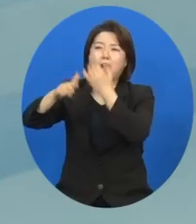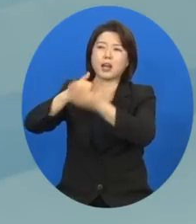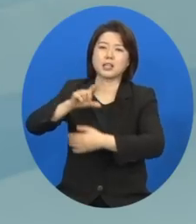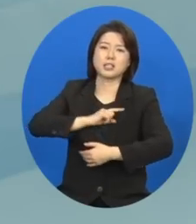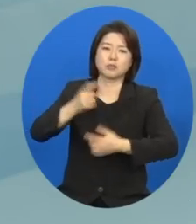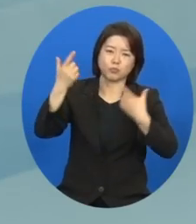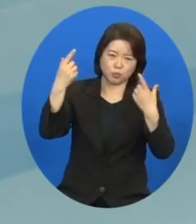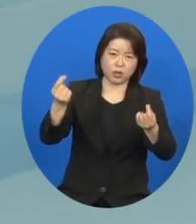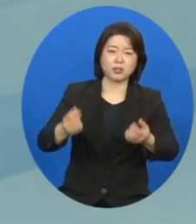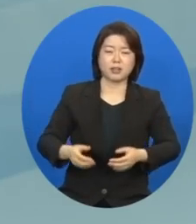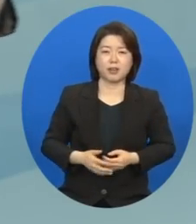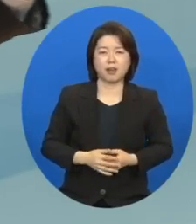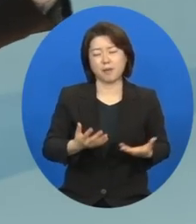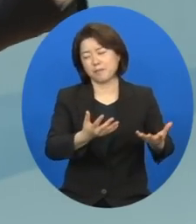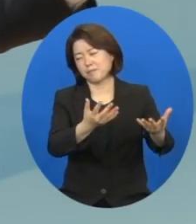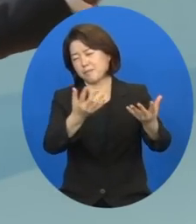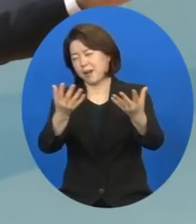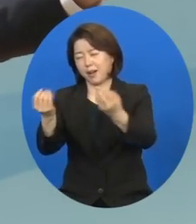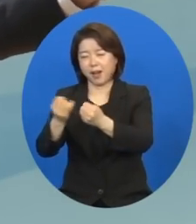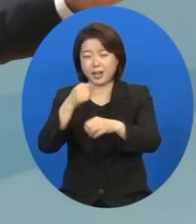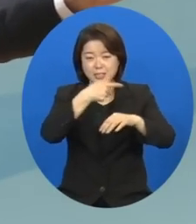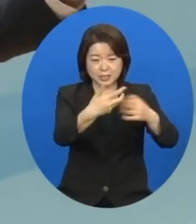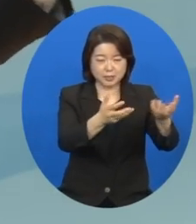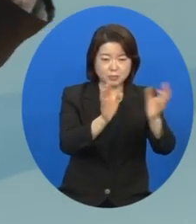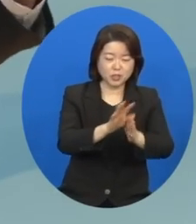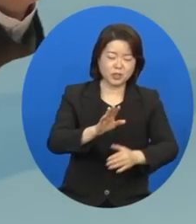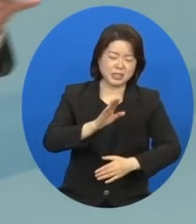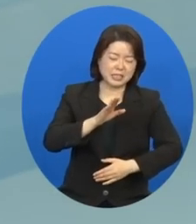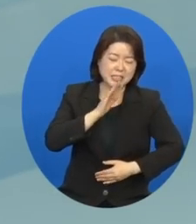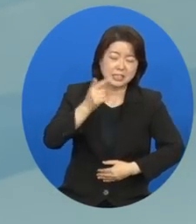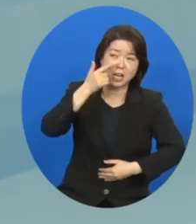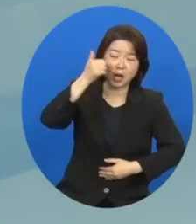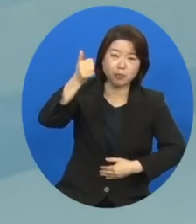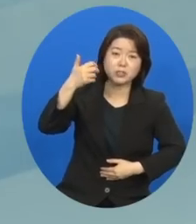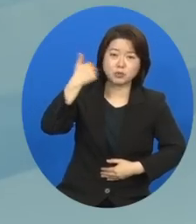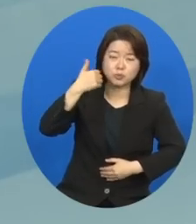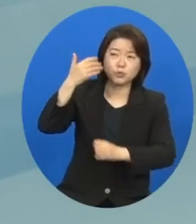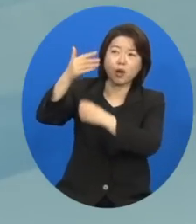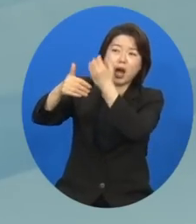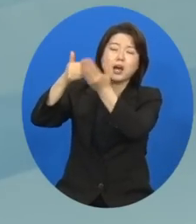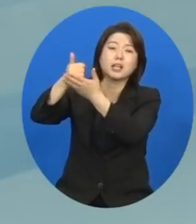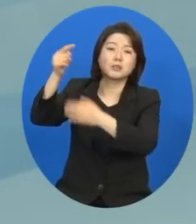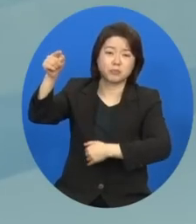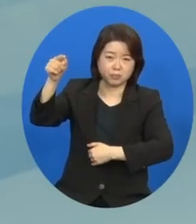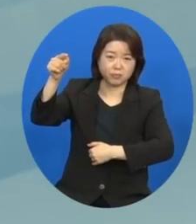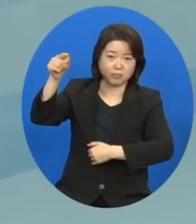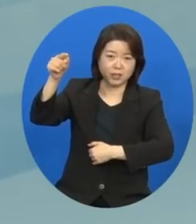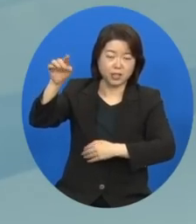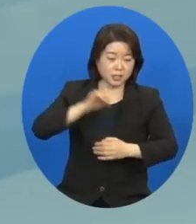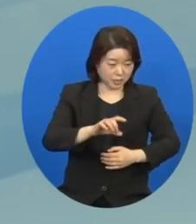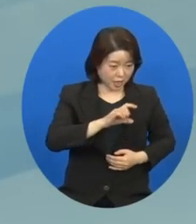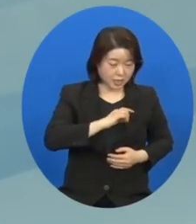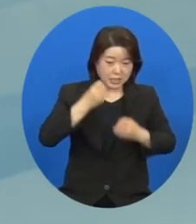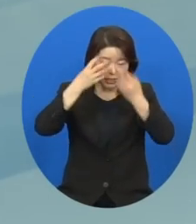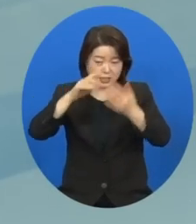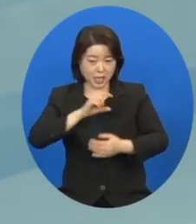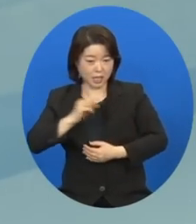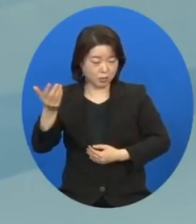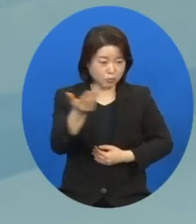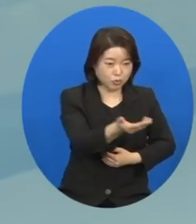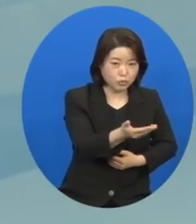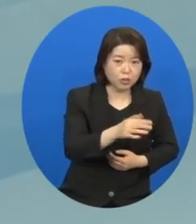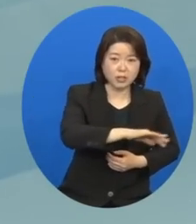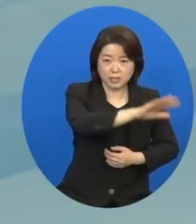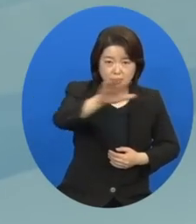그게 많은 수많은 민족들의 진정한 아버지가 하나님이시기 때문에 그렇습니다. 그러니까 이 새 이름으로 주어지는 이름은